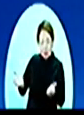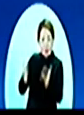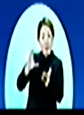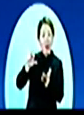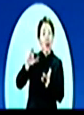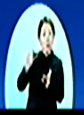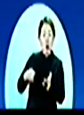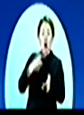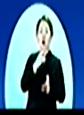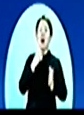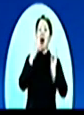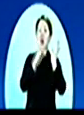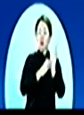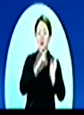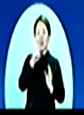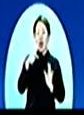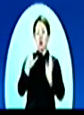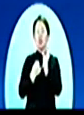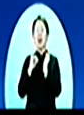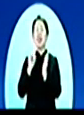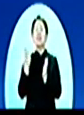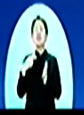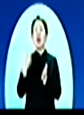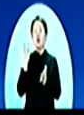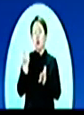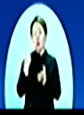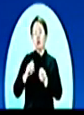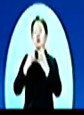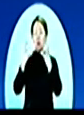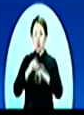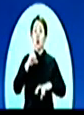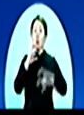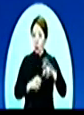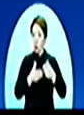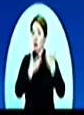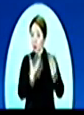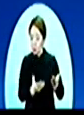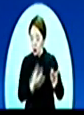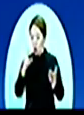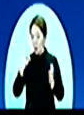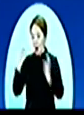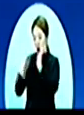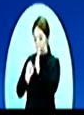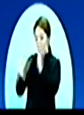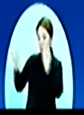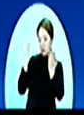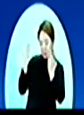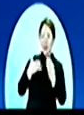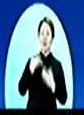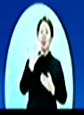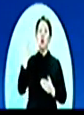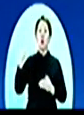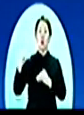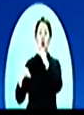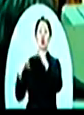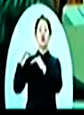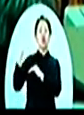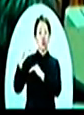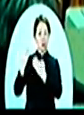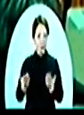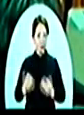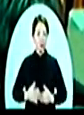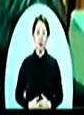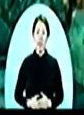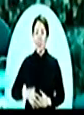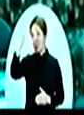онд 1.6 их найт төгрөгийн бүтээгдэхүүн үйлдвэрлэж 2016 онтой харьцуулахад 55% өсчээ.